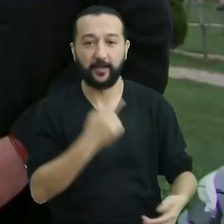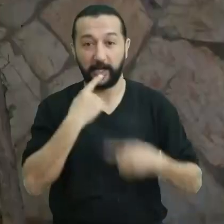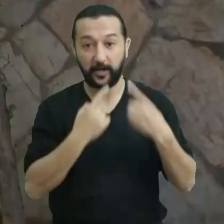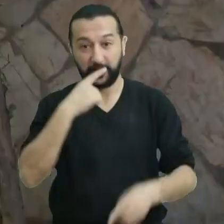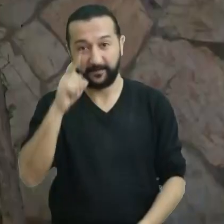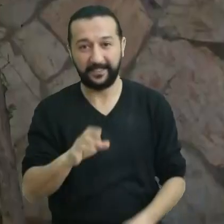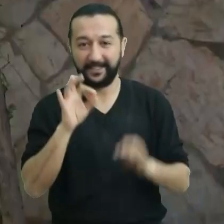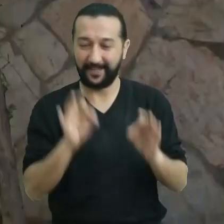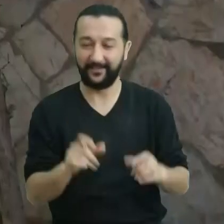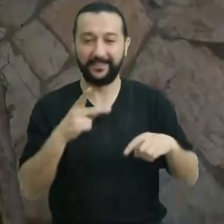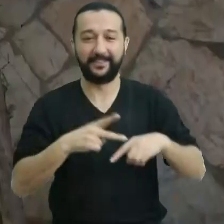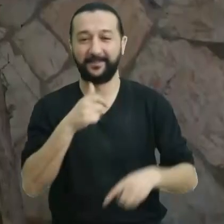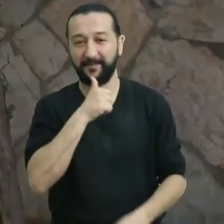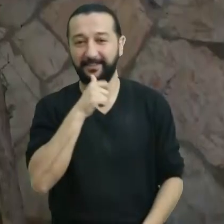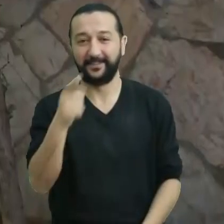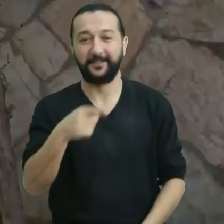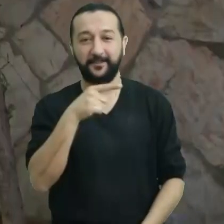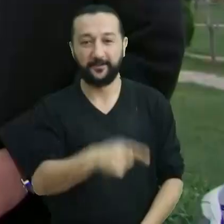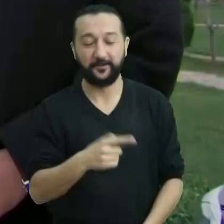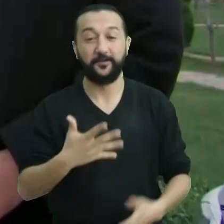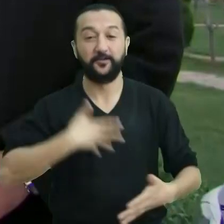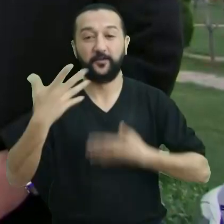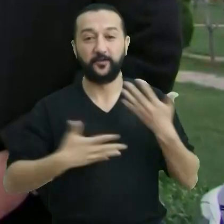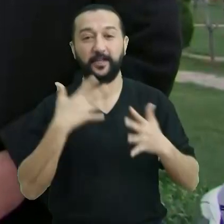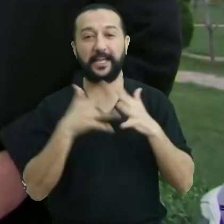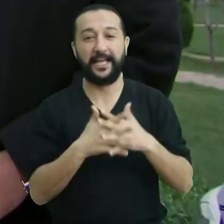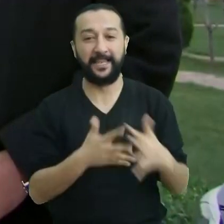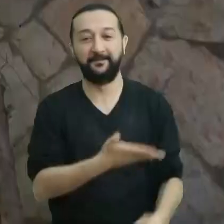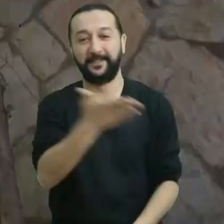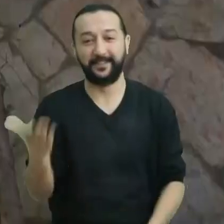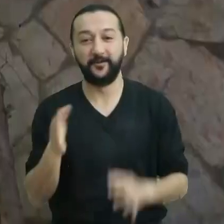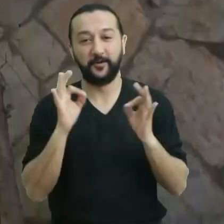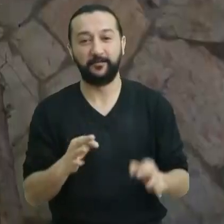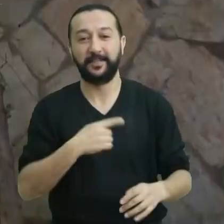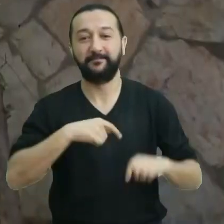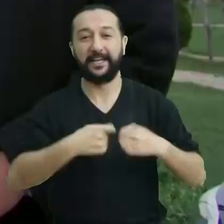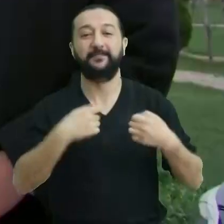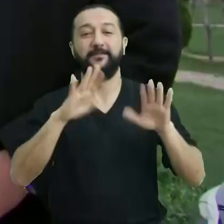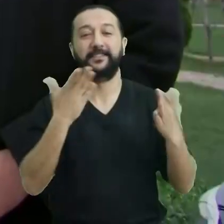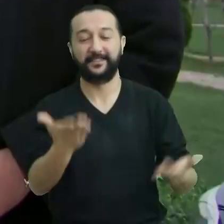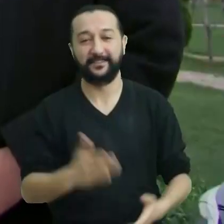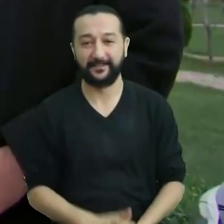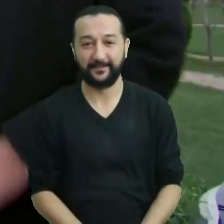Konuşma mı? Evet Sarp Bey, şu coşkulu kalabalığı umarım ki kırmazsınız.